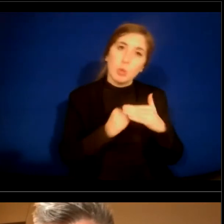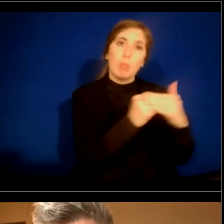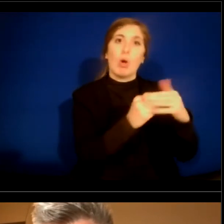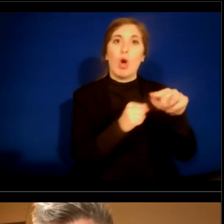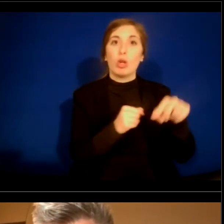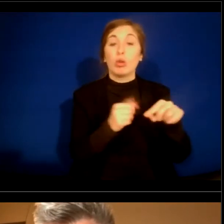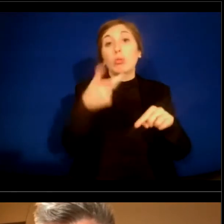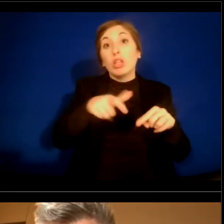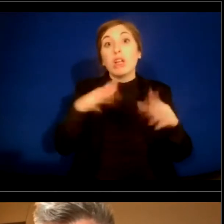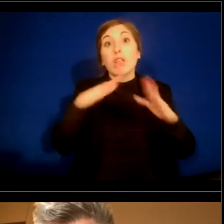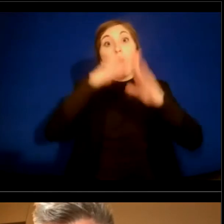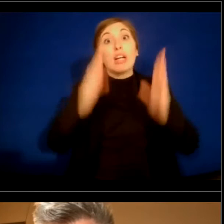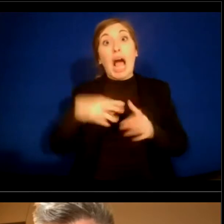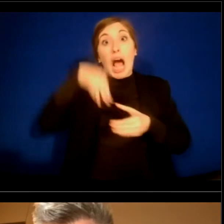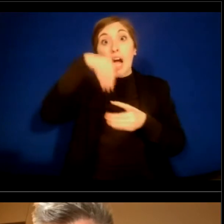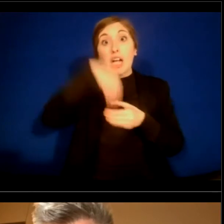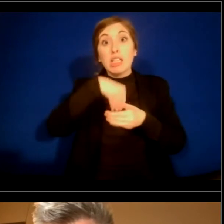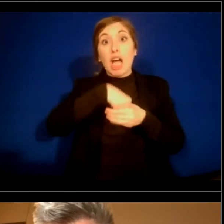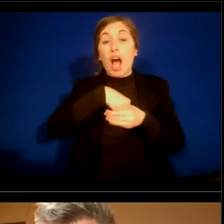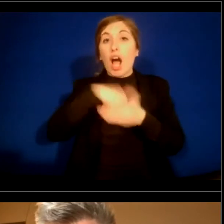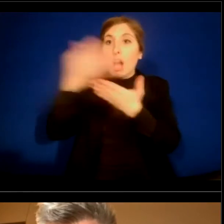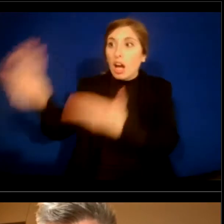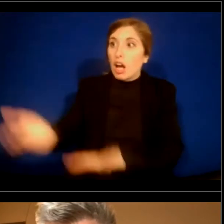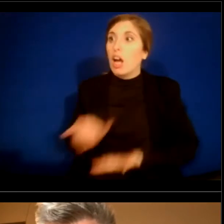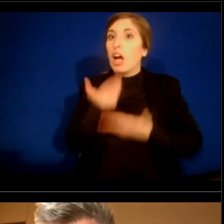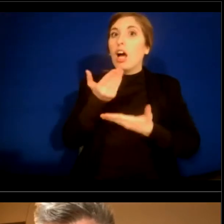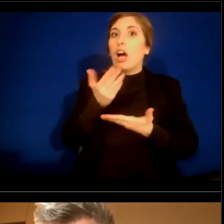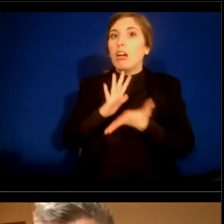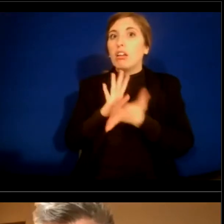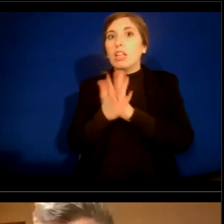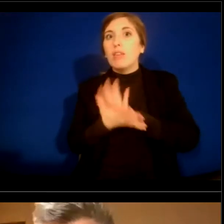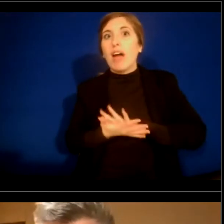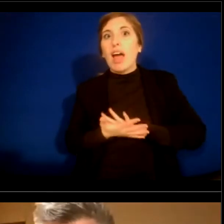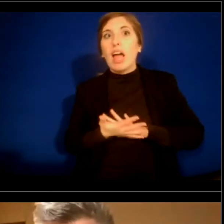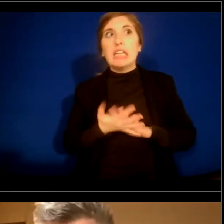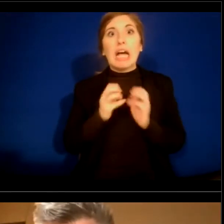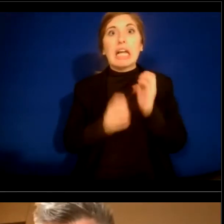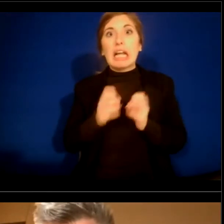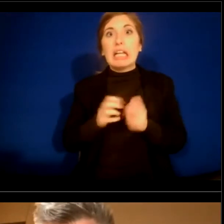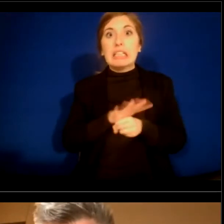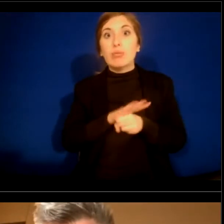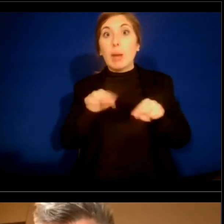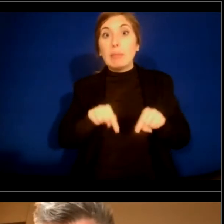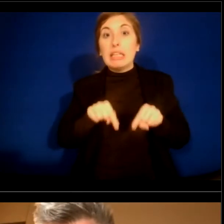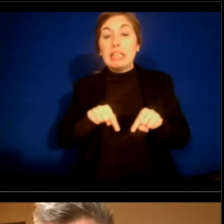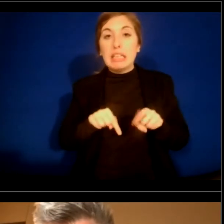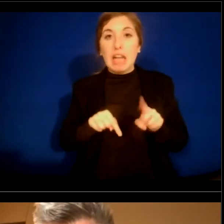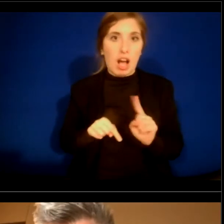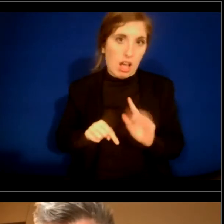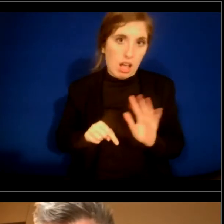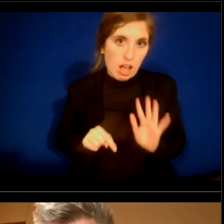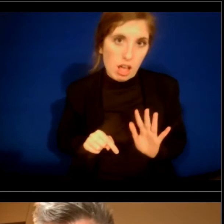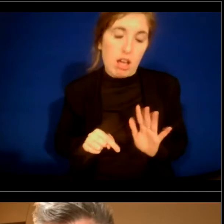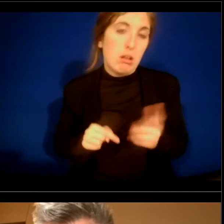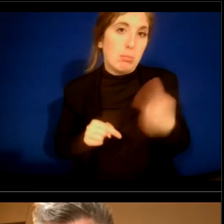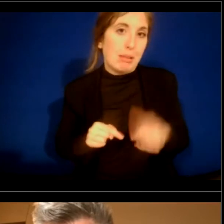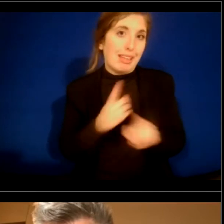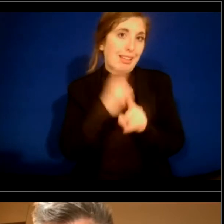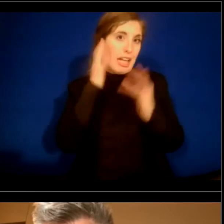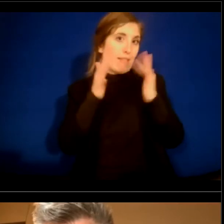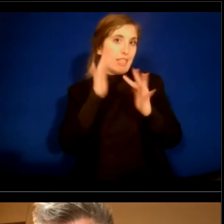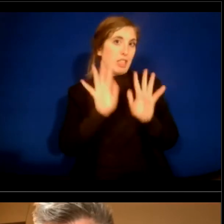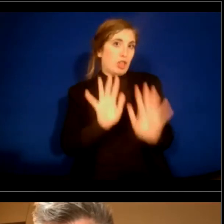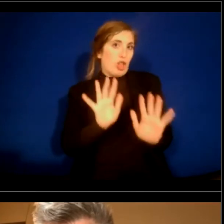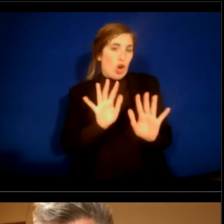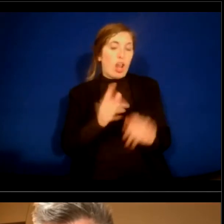casa non diventi poi, non si trasformi in una crisi per la famiglia che accoglie. Cioè su questo bisogna un po' riflettere e noi